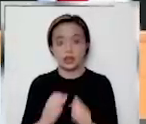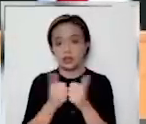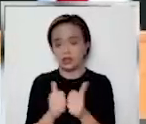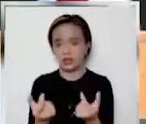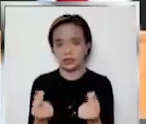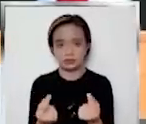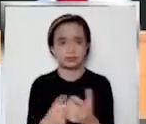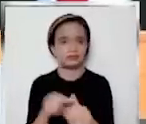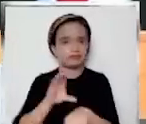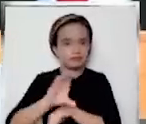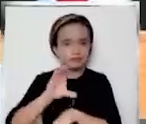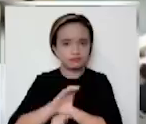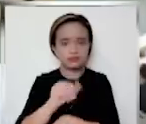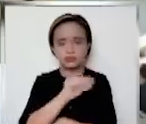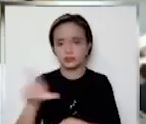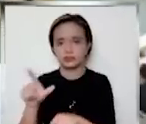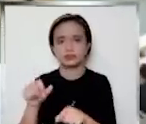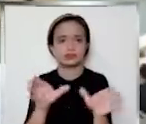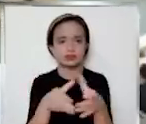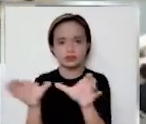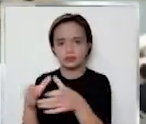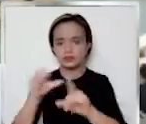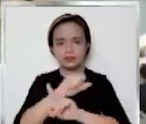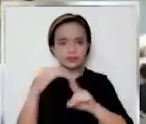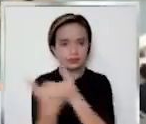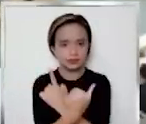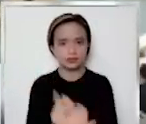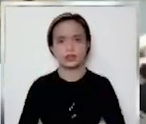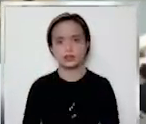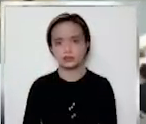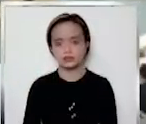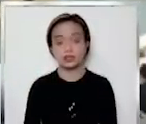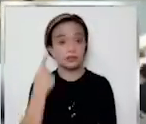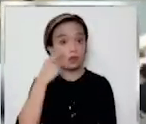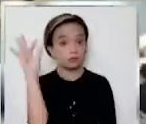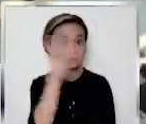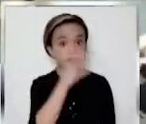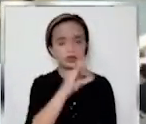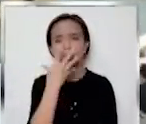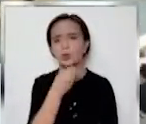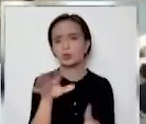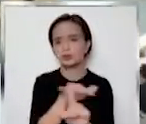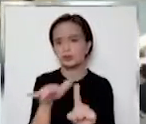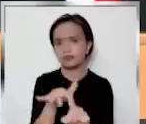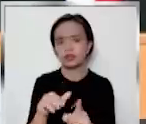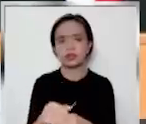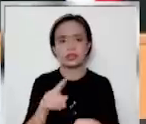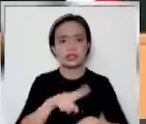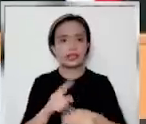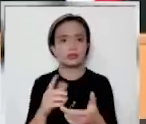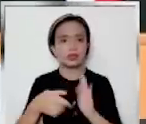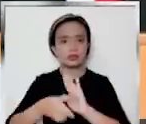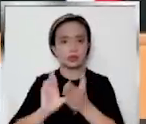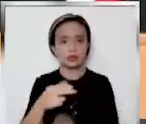with all sectors of our society. Para naman sa grupo ng mga Pilipino nag-obserba ng periodic review sa Geneva,